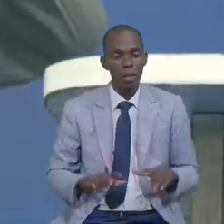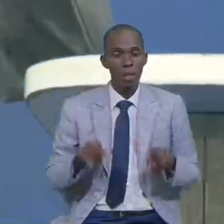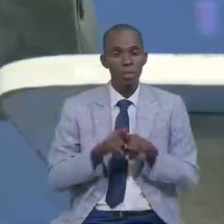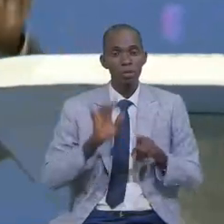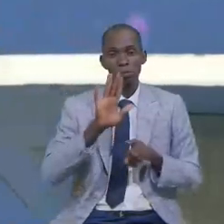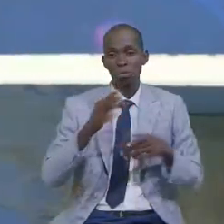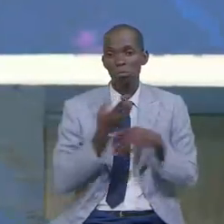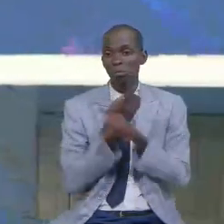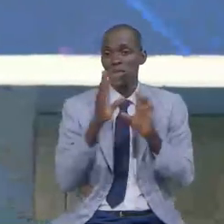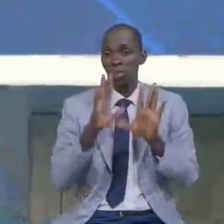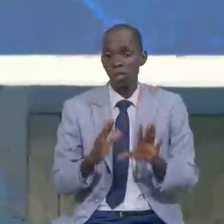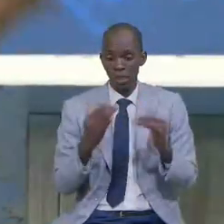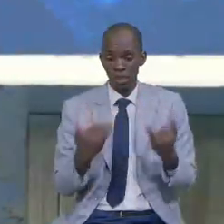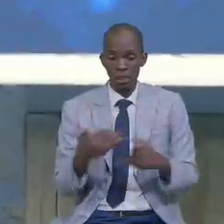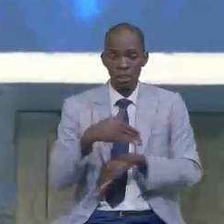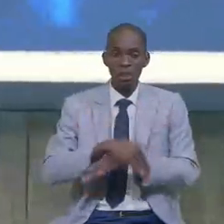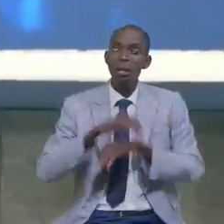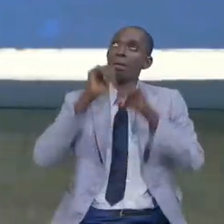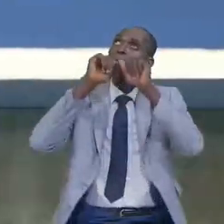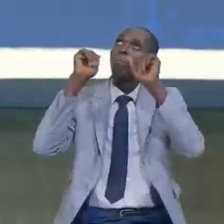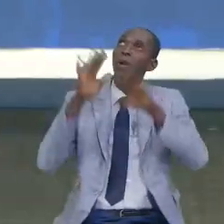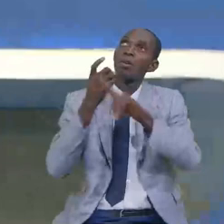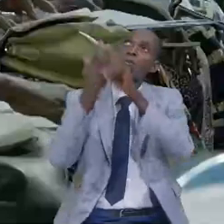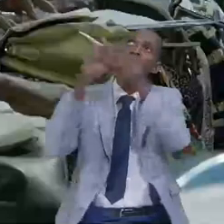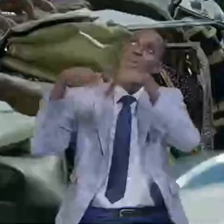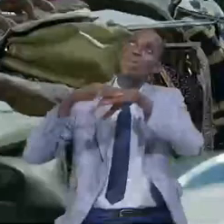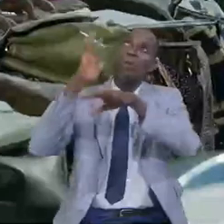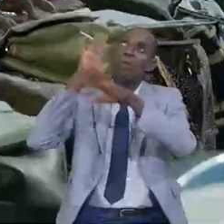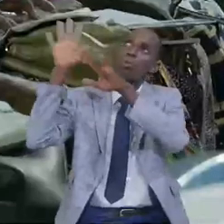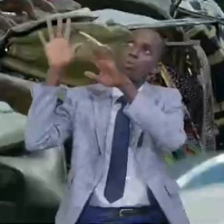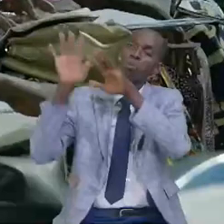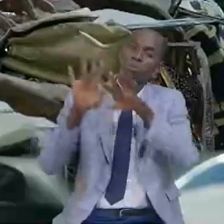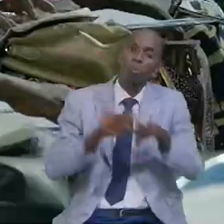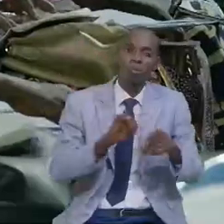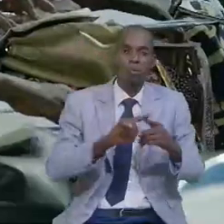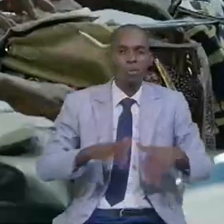soir, les bénédictions du ciel vont couler dans ta vie.